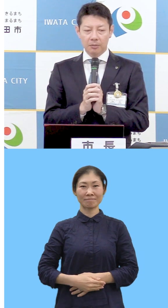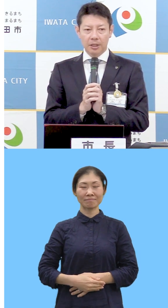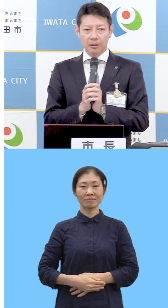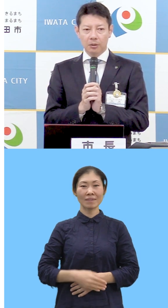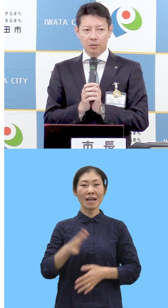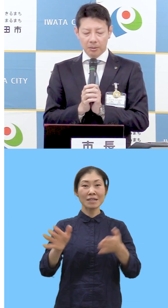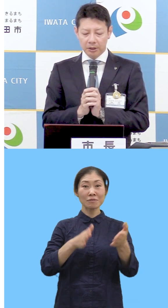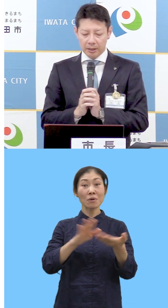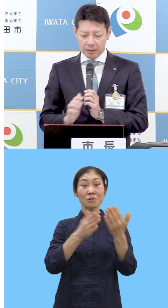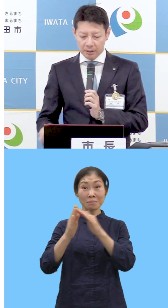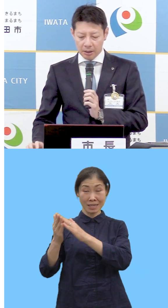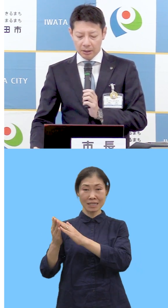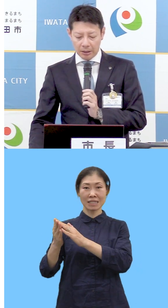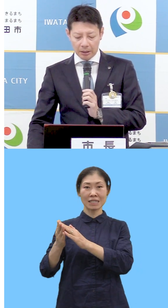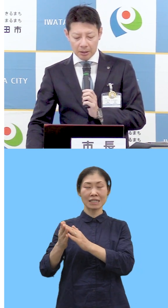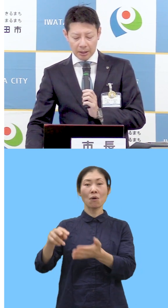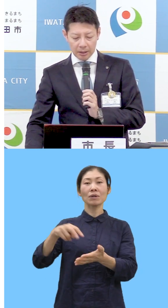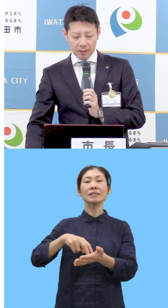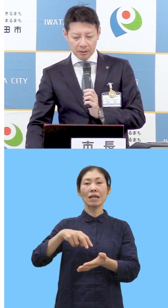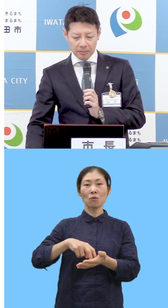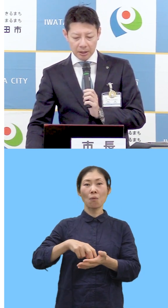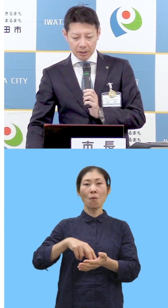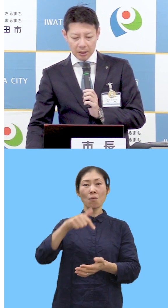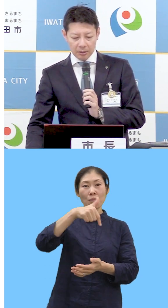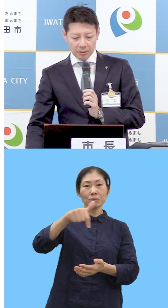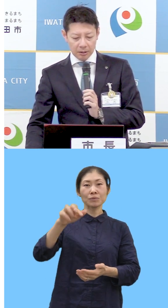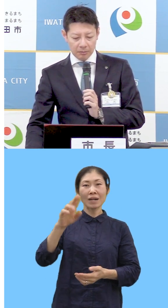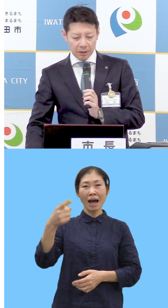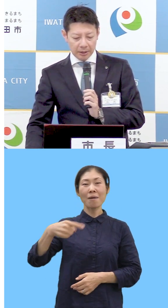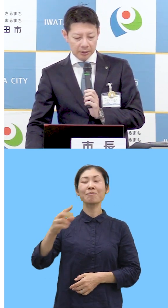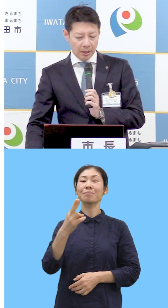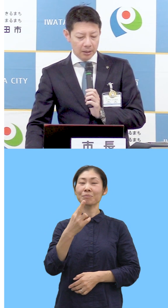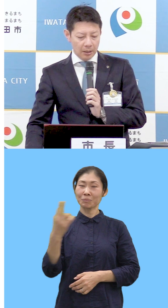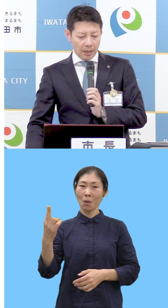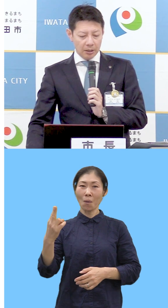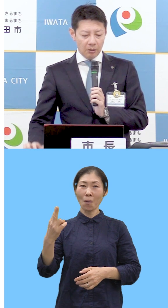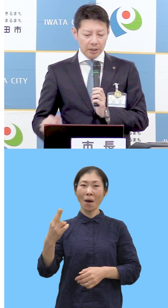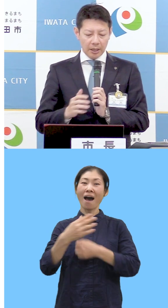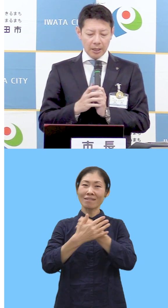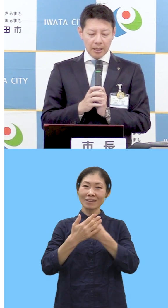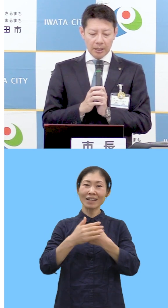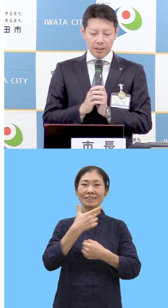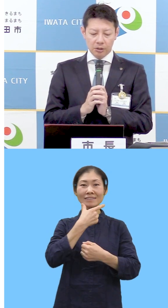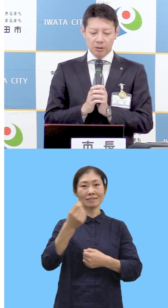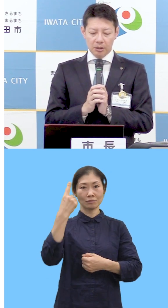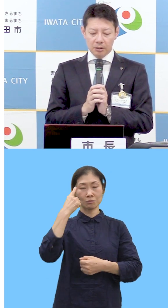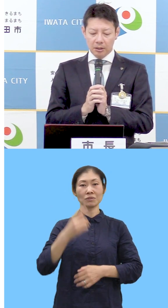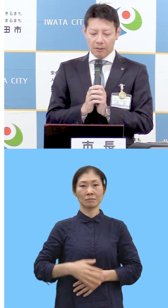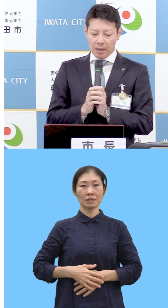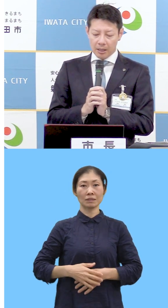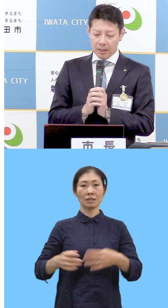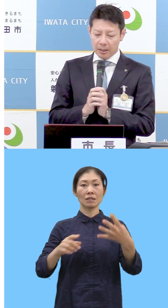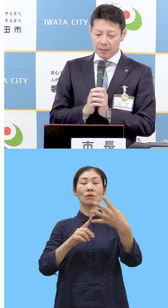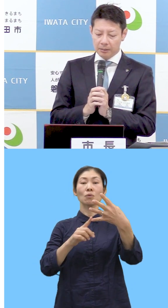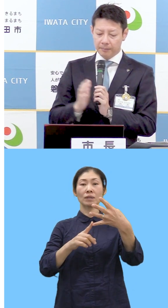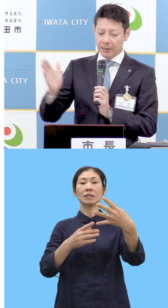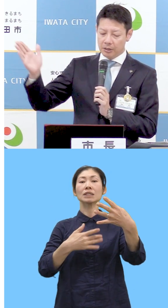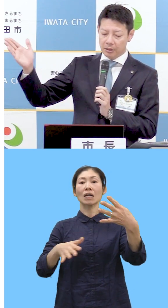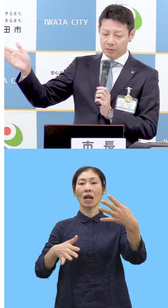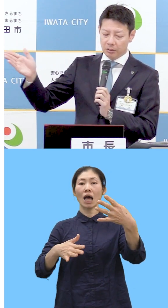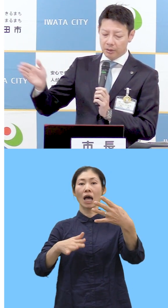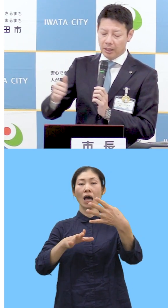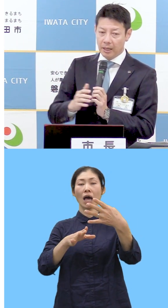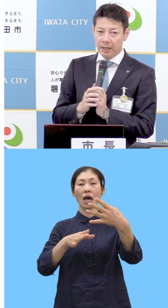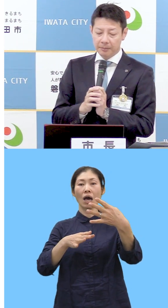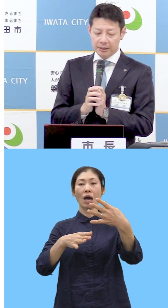街としてのブランド、これも大切にさらに進めていきたいというふうに思います。4位から10位については